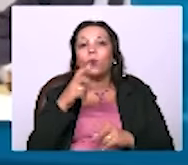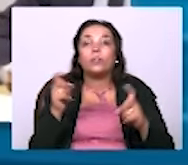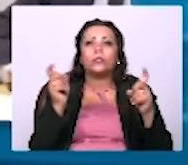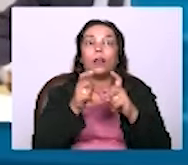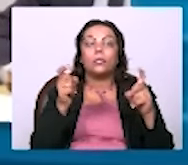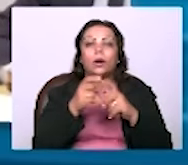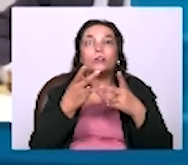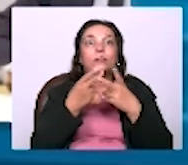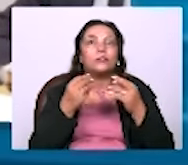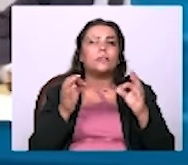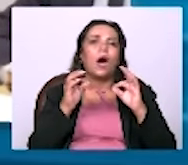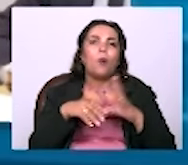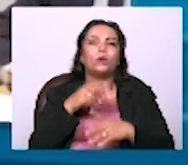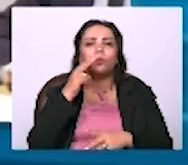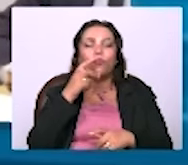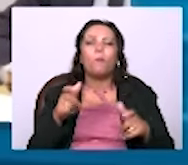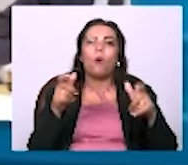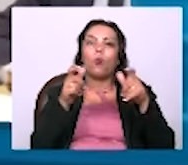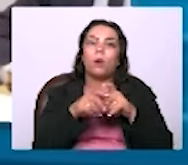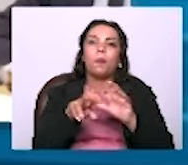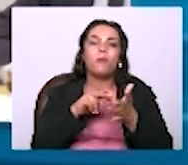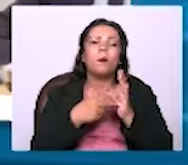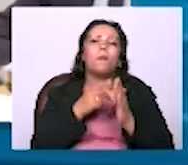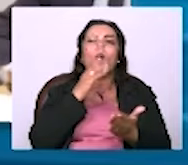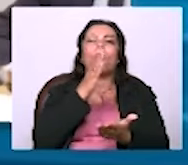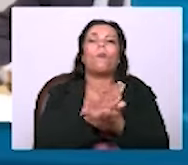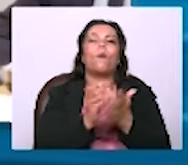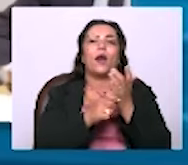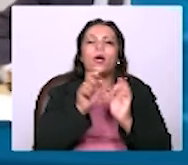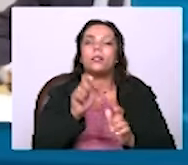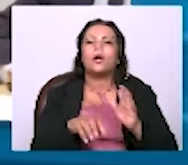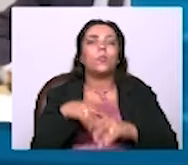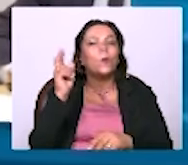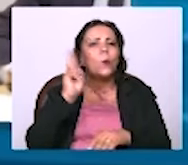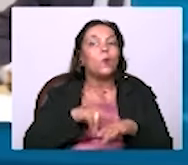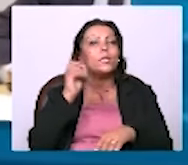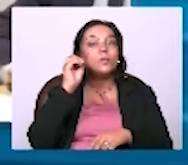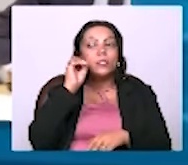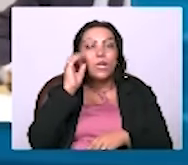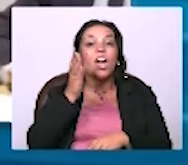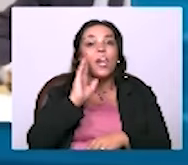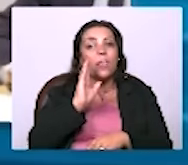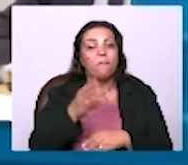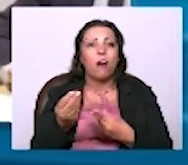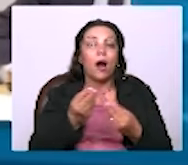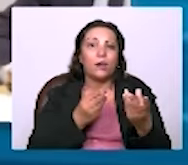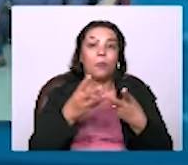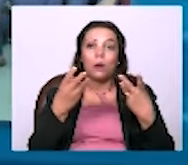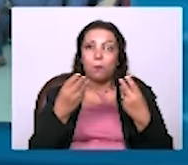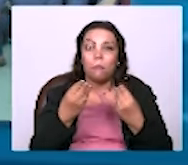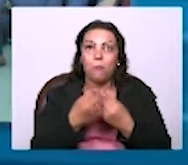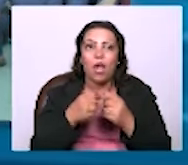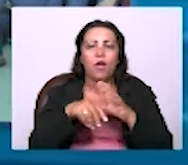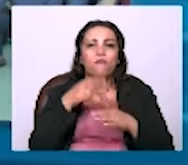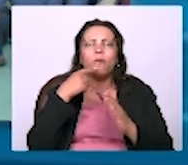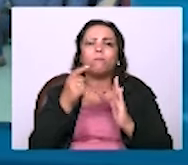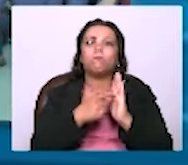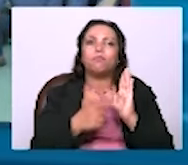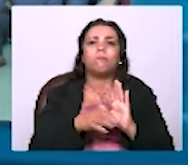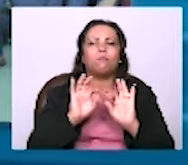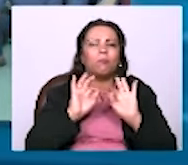كثيره جدا بتواجهنا في المجتمع في مجال حقوق الانسان وكيف يمكن ان نتعامل معها في ضوء المواثيق